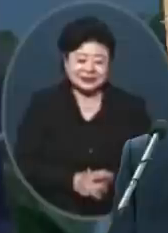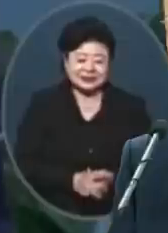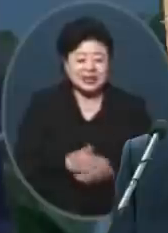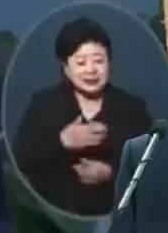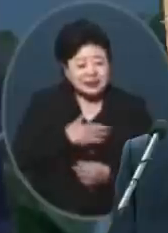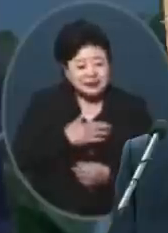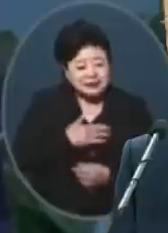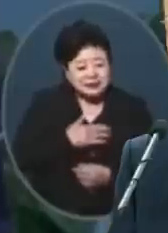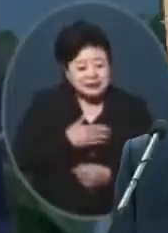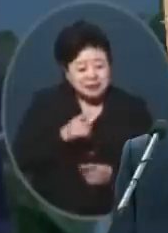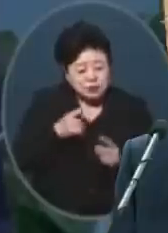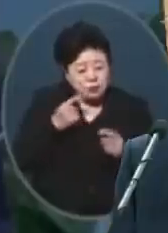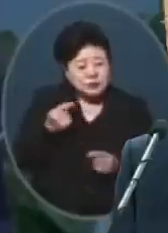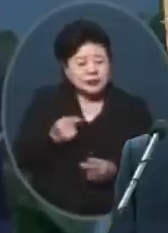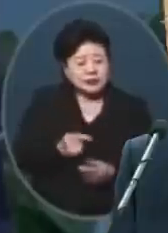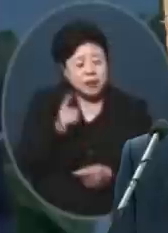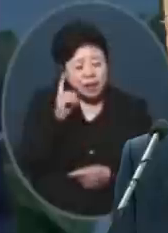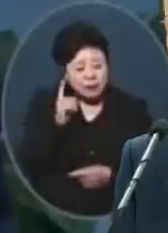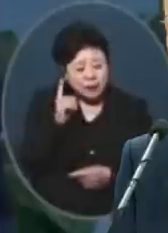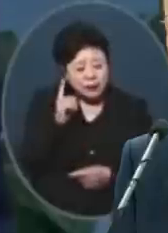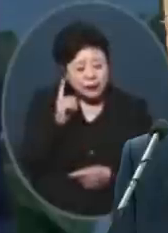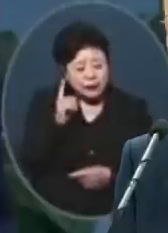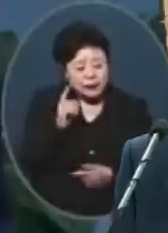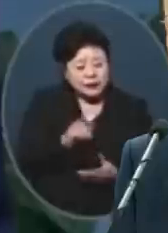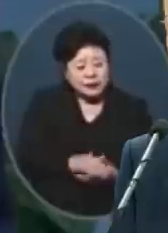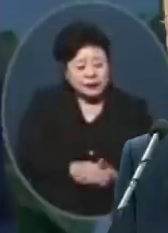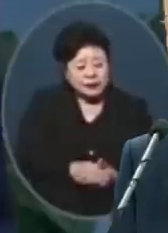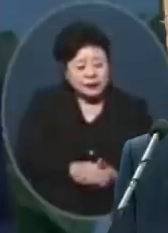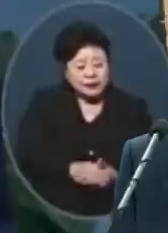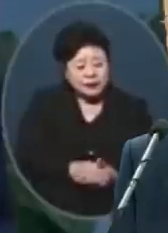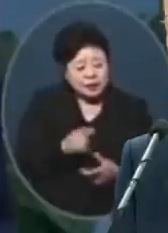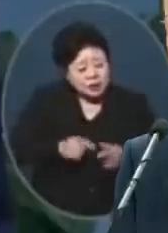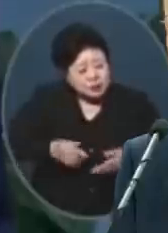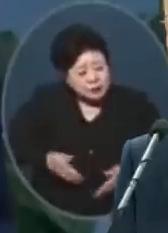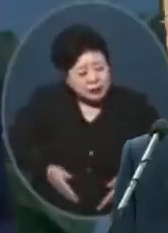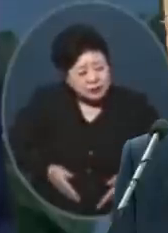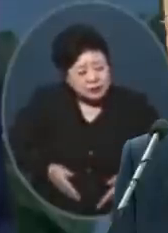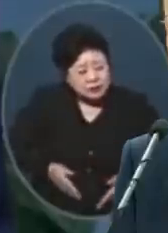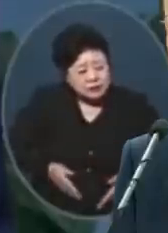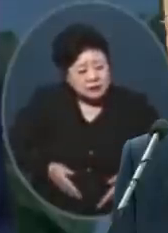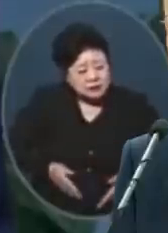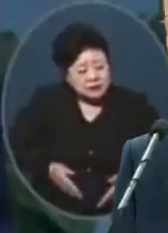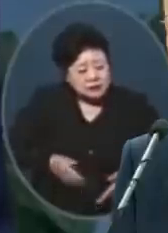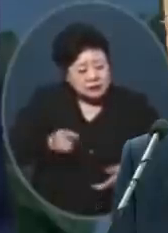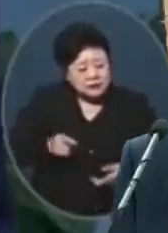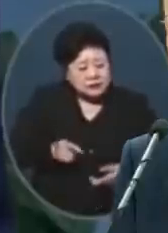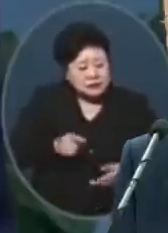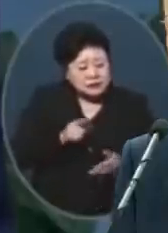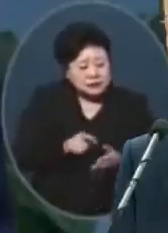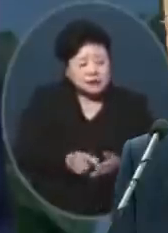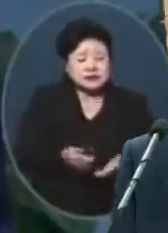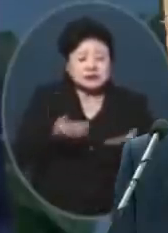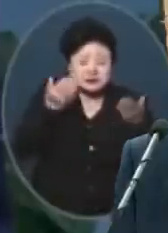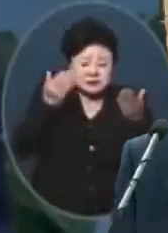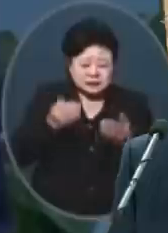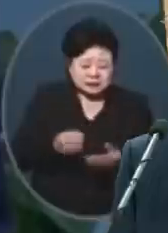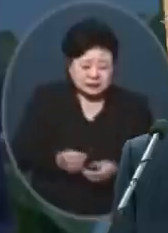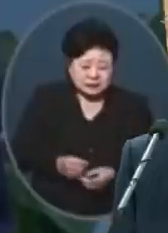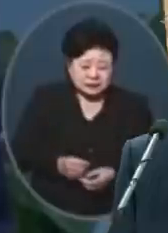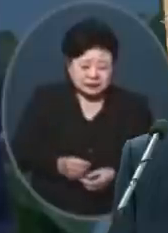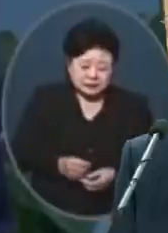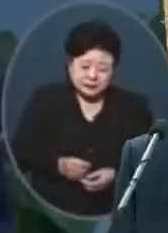나는 한번 어느 나라인지 그것은 세월이 오래됐을